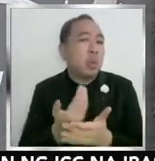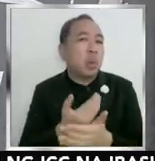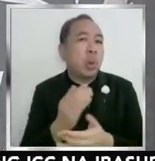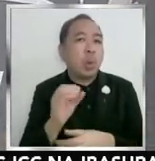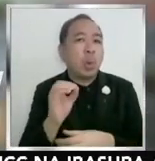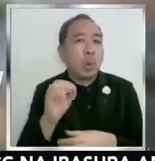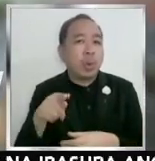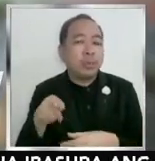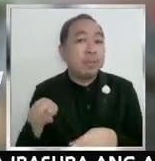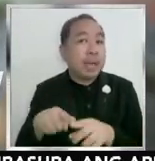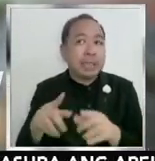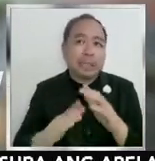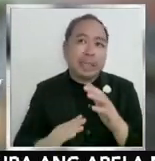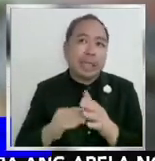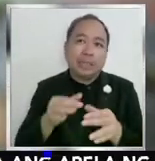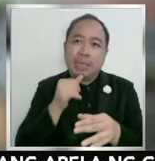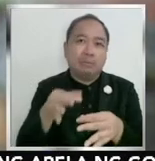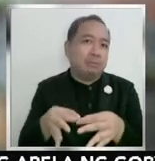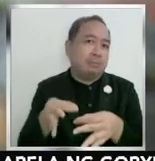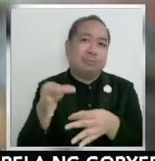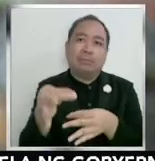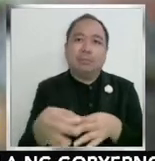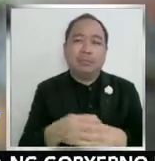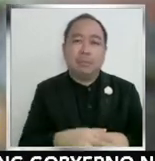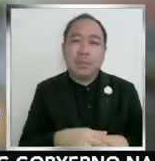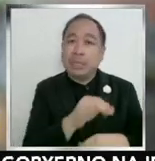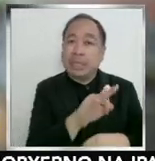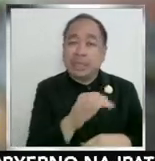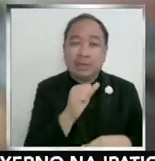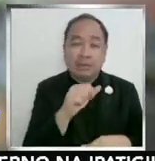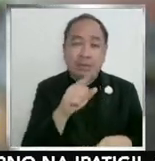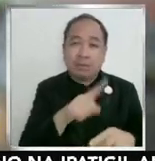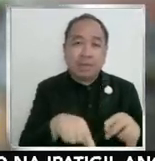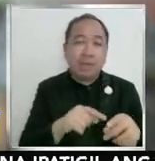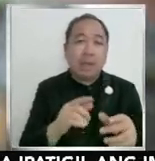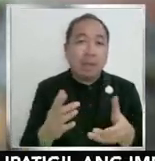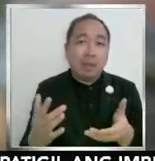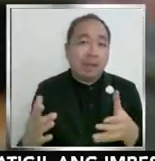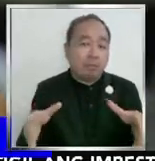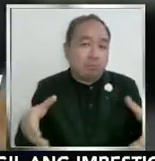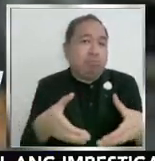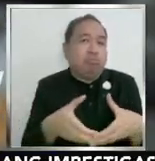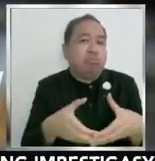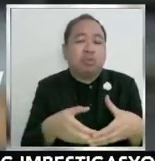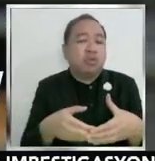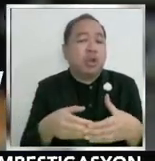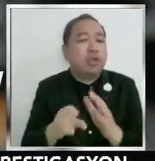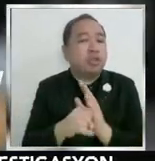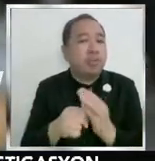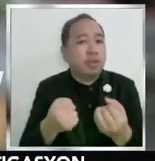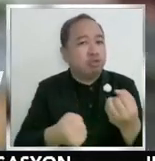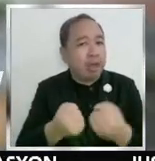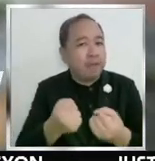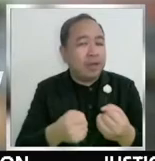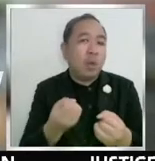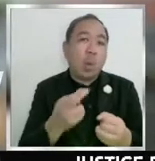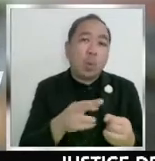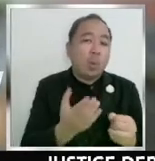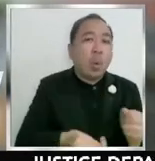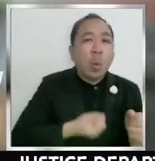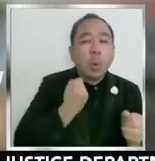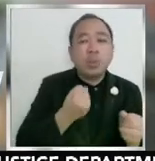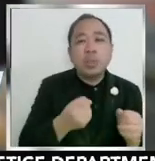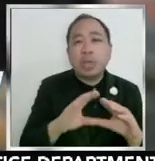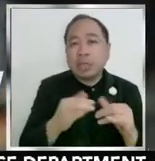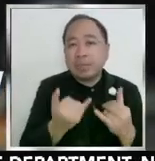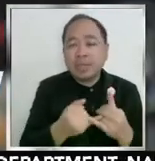ang deadline. Sa mga hindi makakapag-consolidate na mga jeepney driver o operator, hindi naman daw agad mawawala ng visa ang